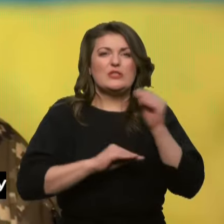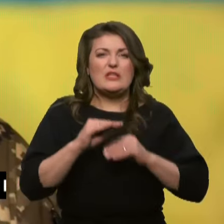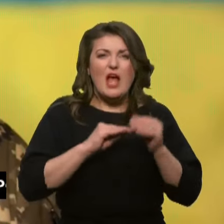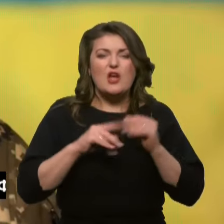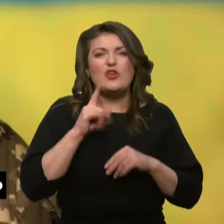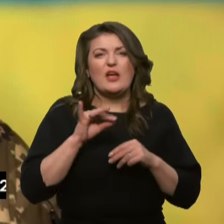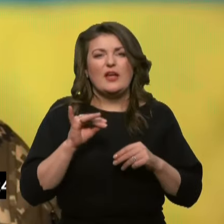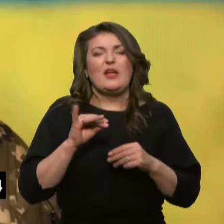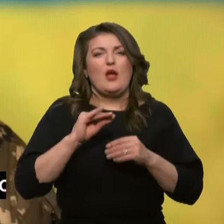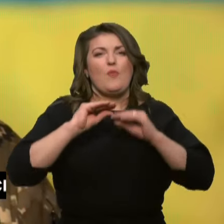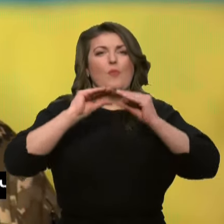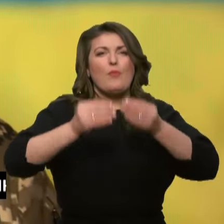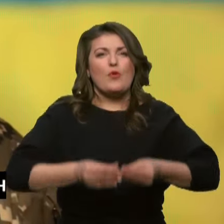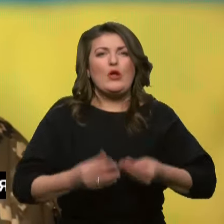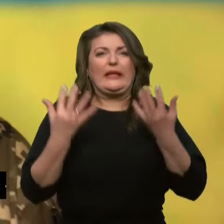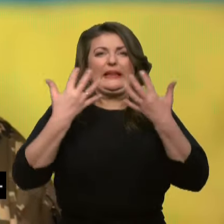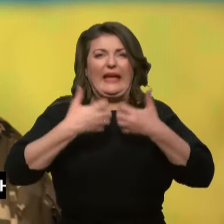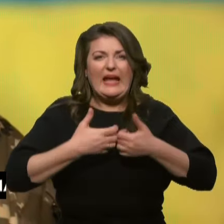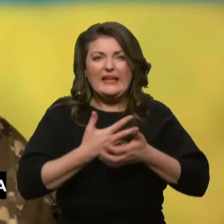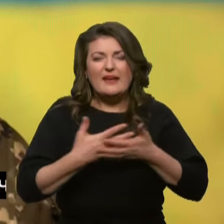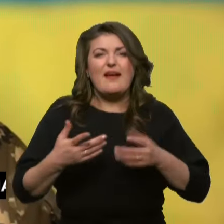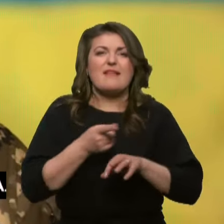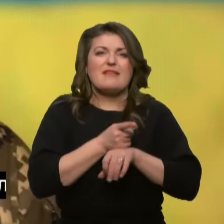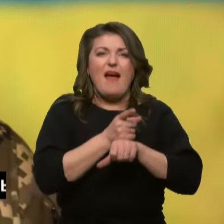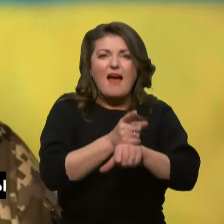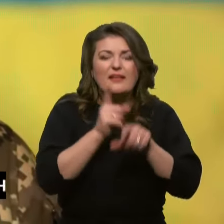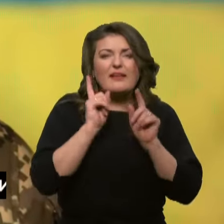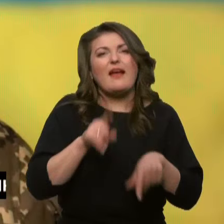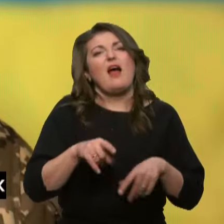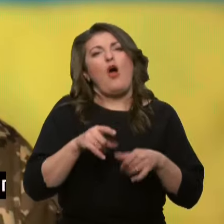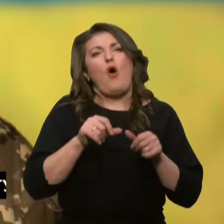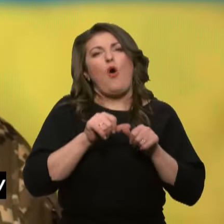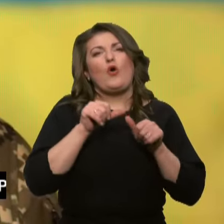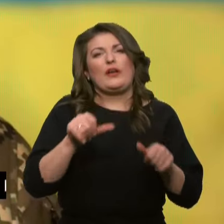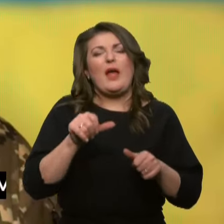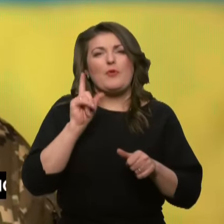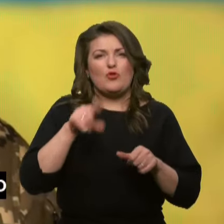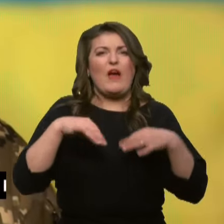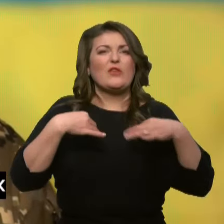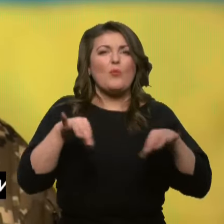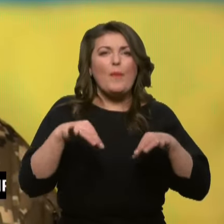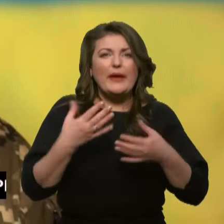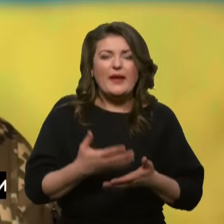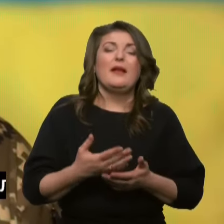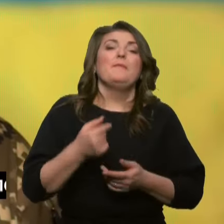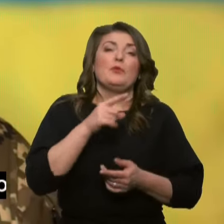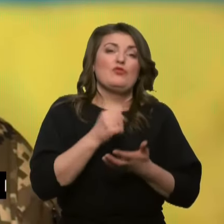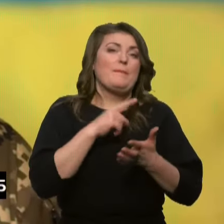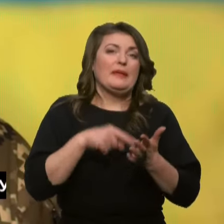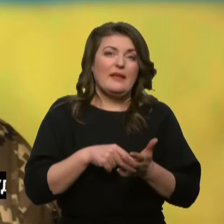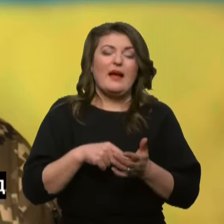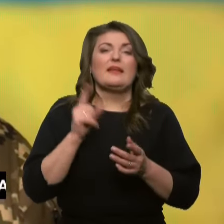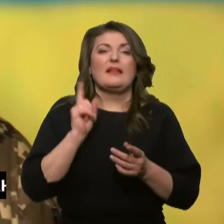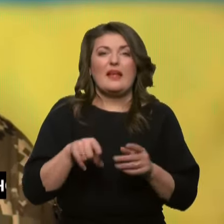оснащується ними і бронетехніка, і танки, і навіть окремо взяти автомобілі, але тут стоїть ще питання, та